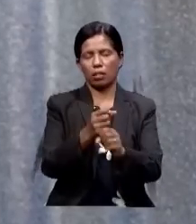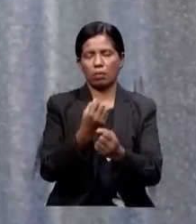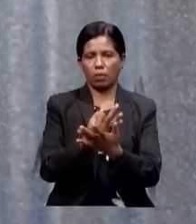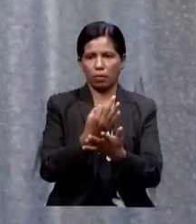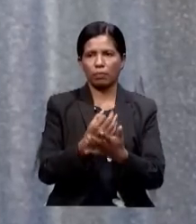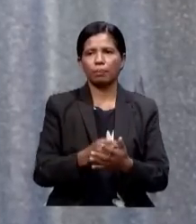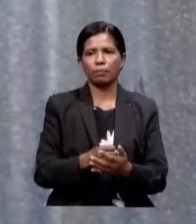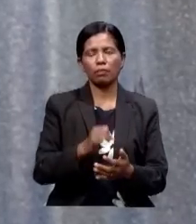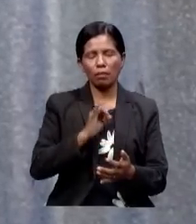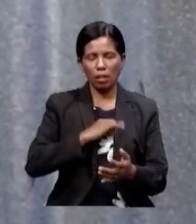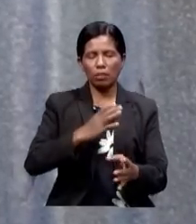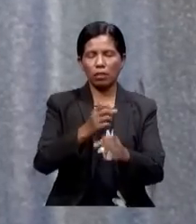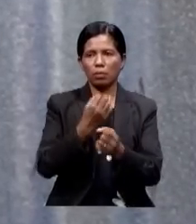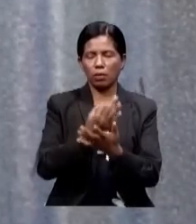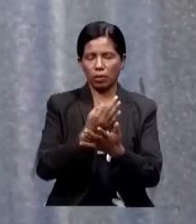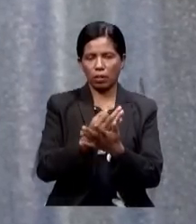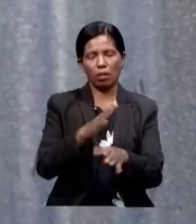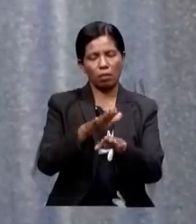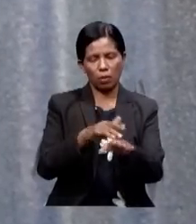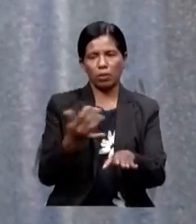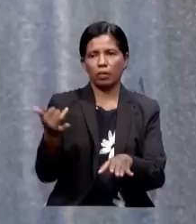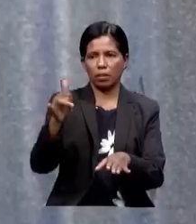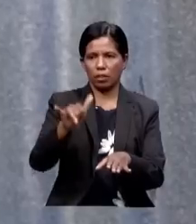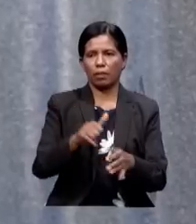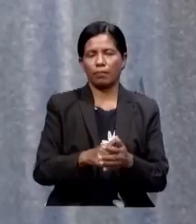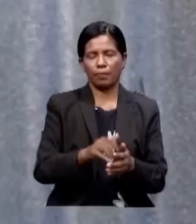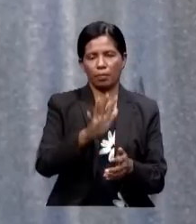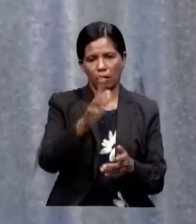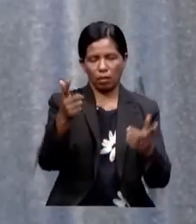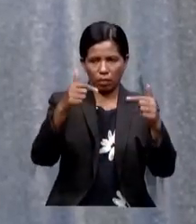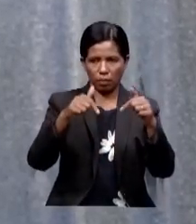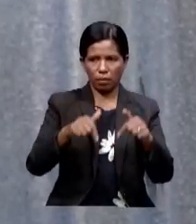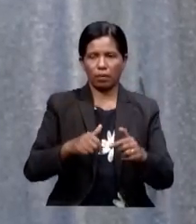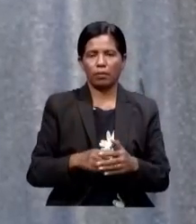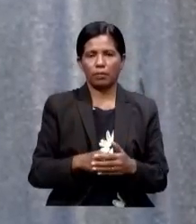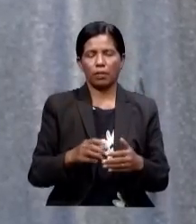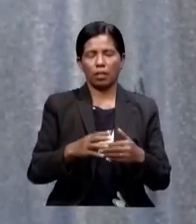pindah ko simu bol sira mahira mai timan kula $5